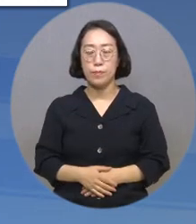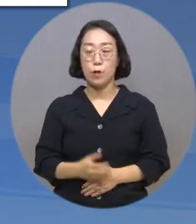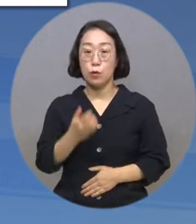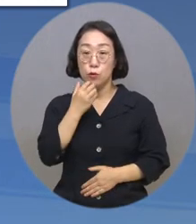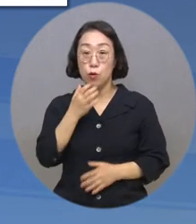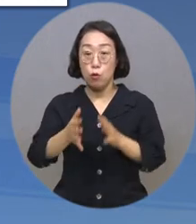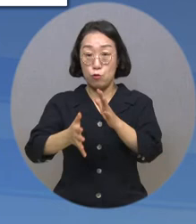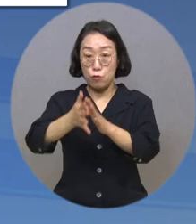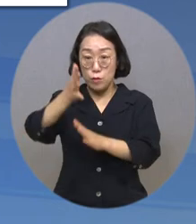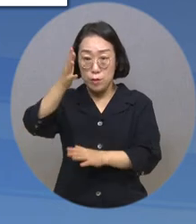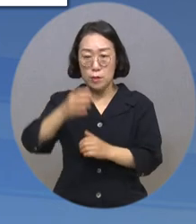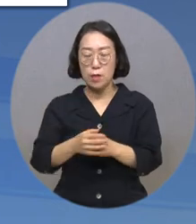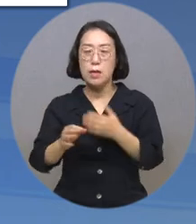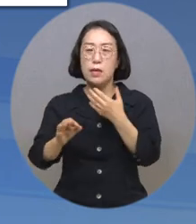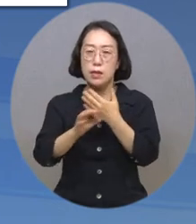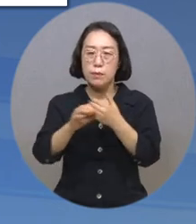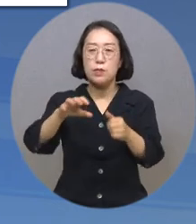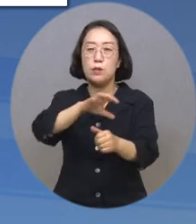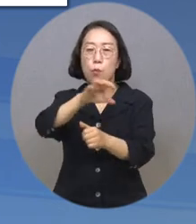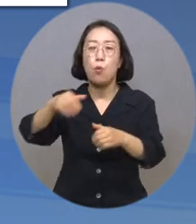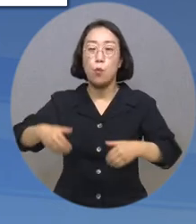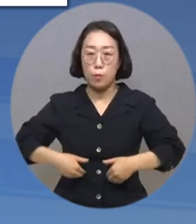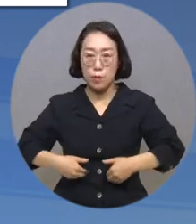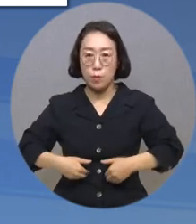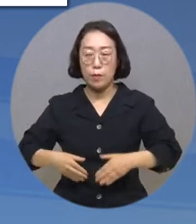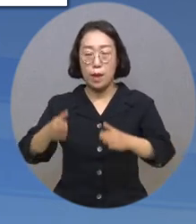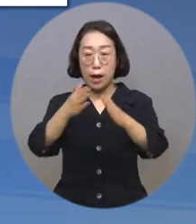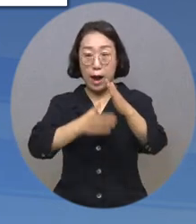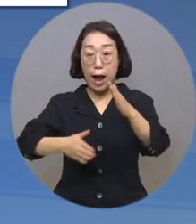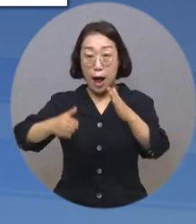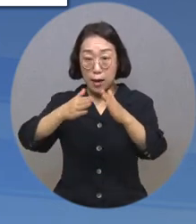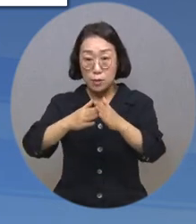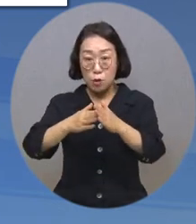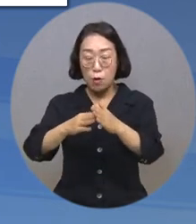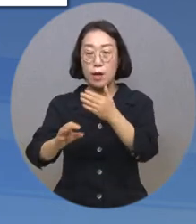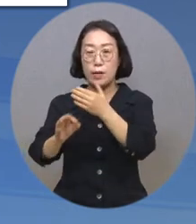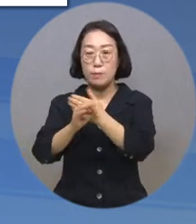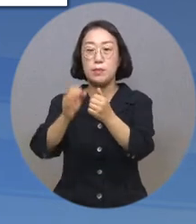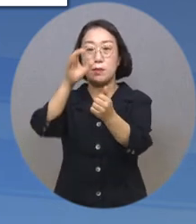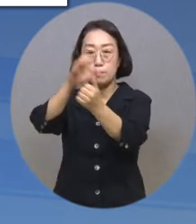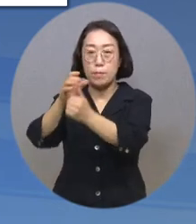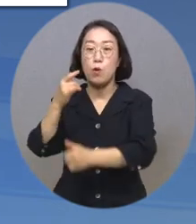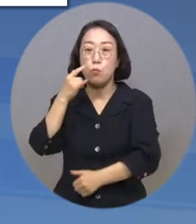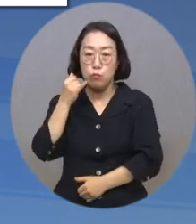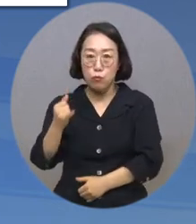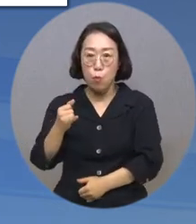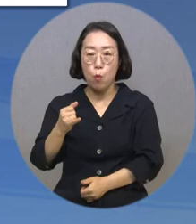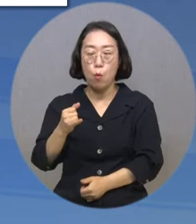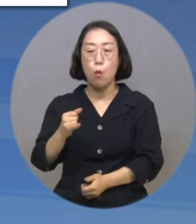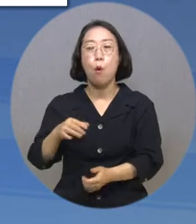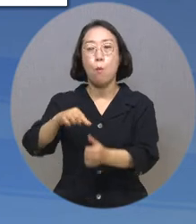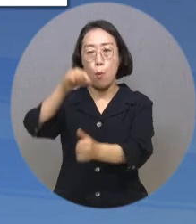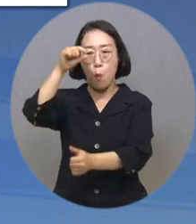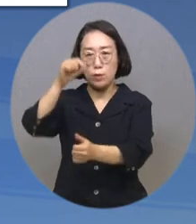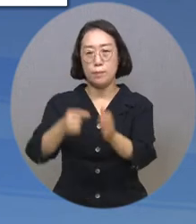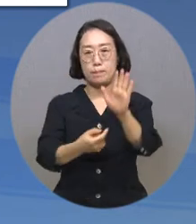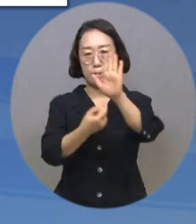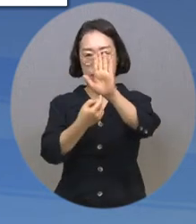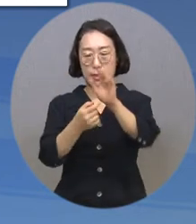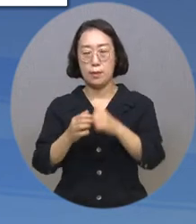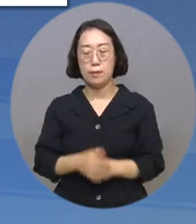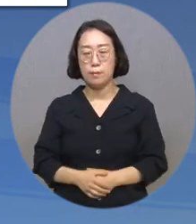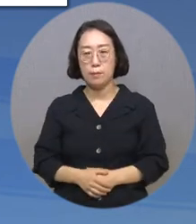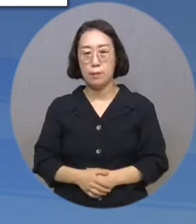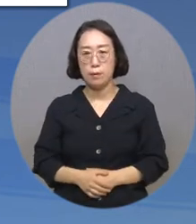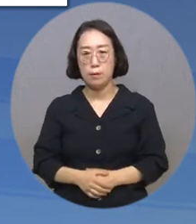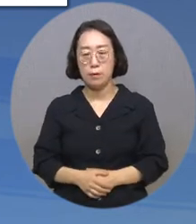서울시는 일시적으로 보호가 필요한 아동을 돌봐줄 가정 위탁 부모를 상시 모집한다고 지난 4일 밝혔습니다. 위탁